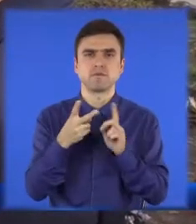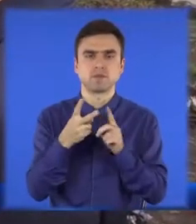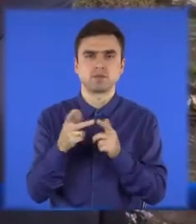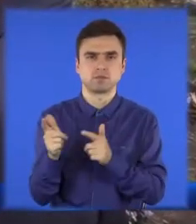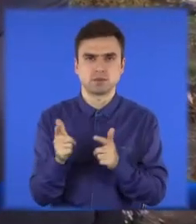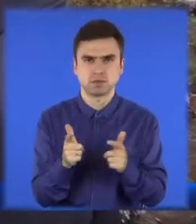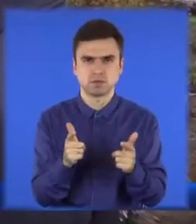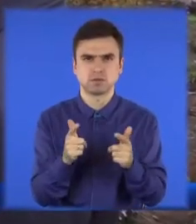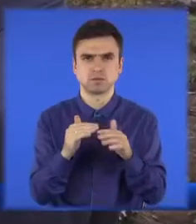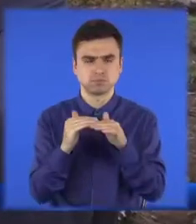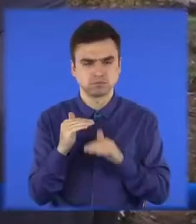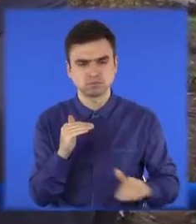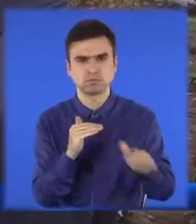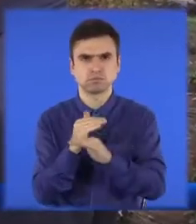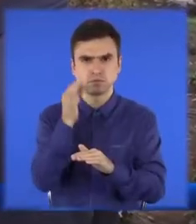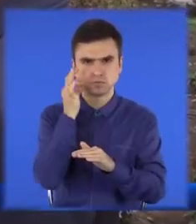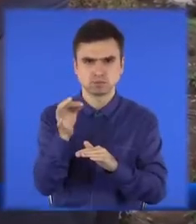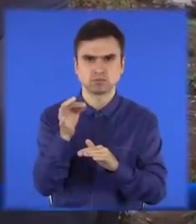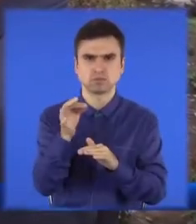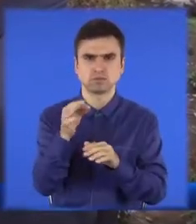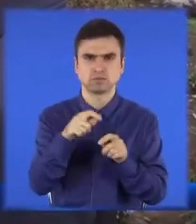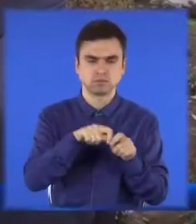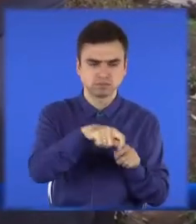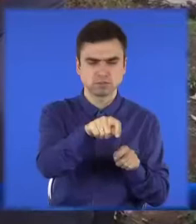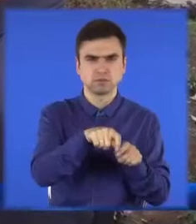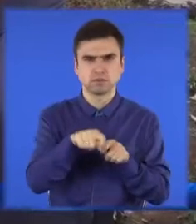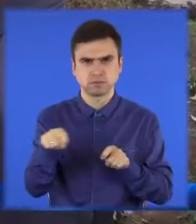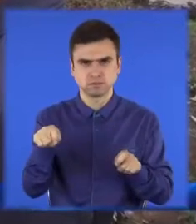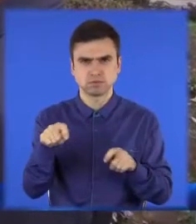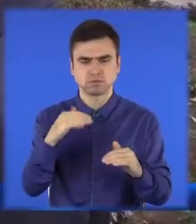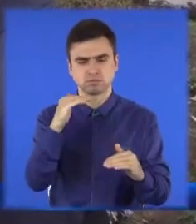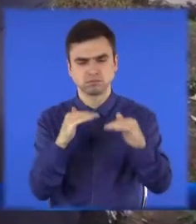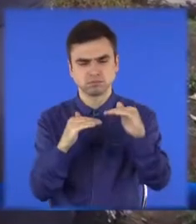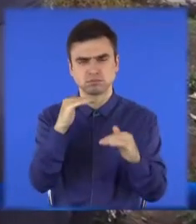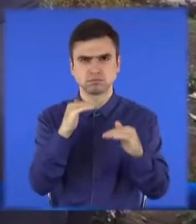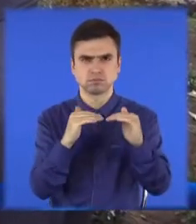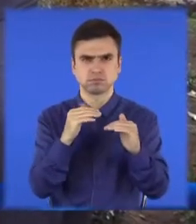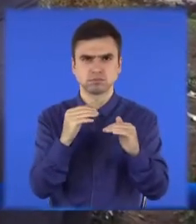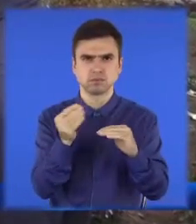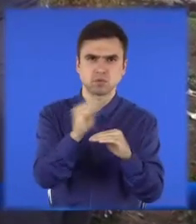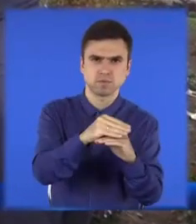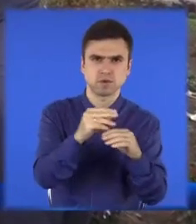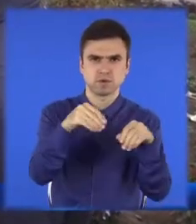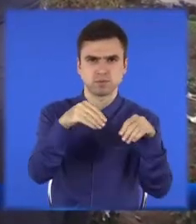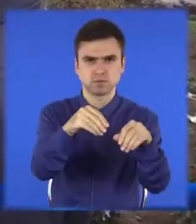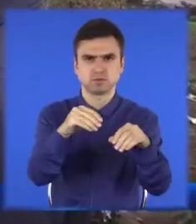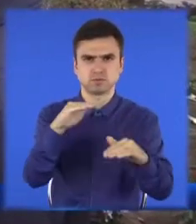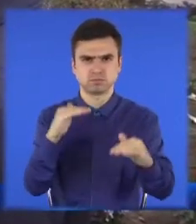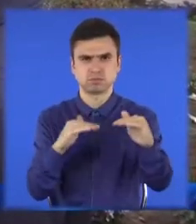планировка участка, разбивка, геодезические работы. Здесь будет